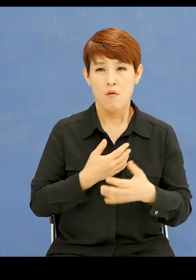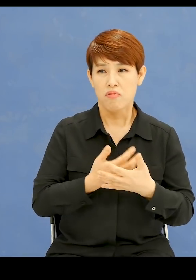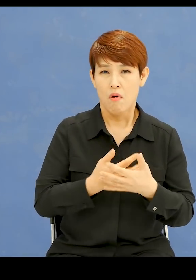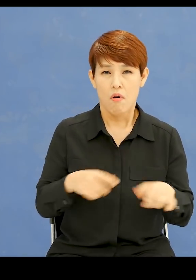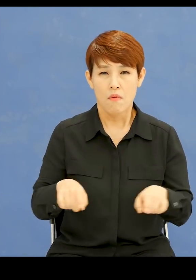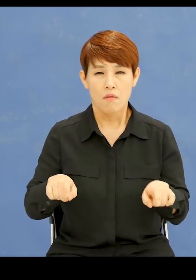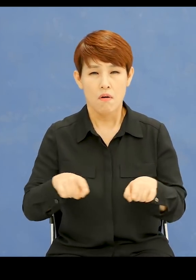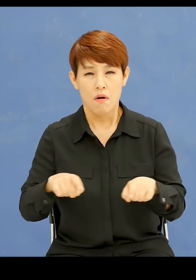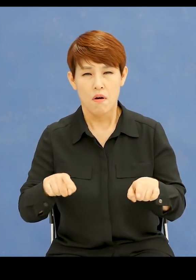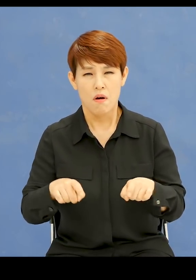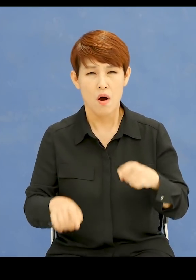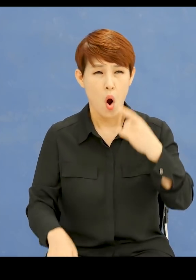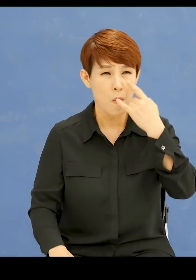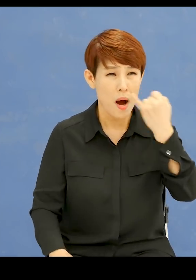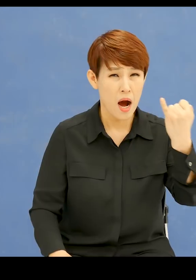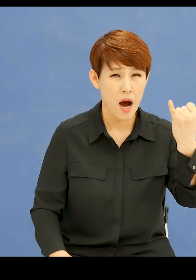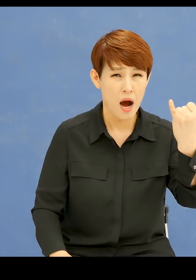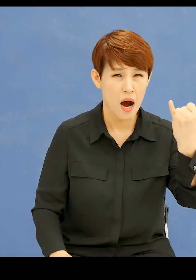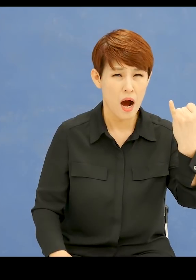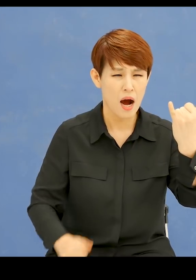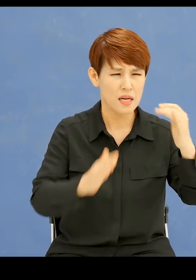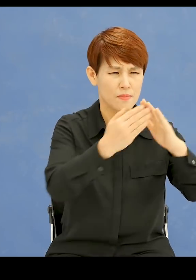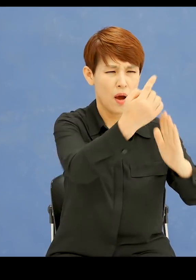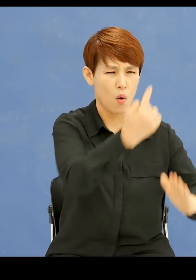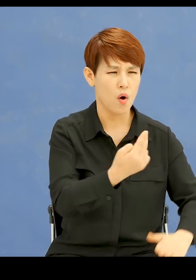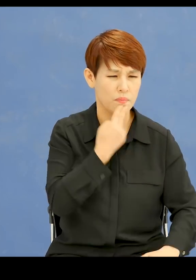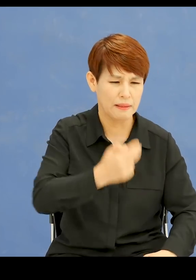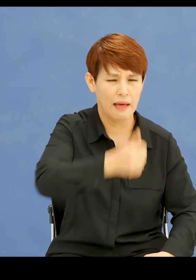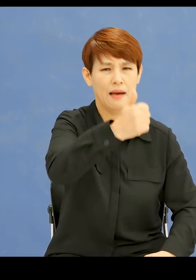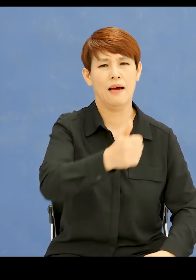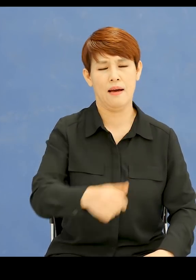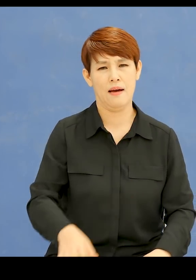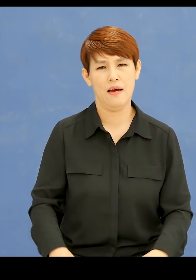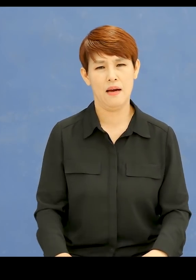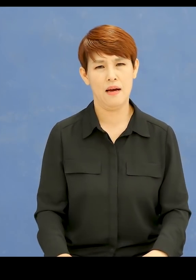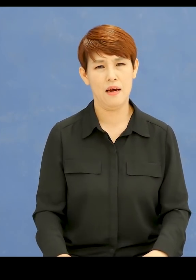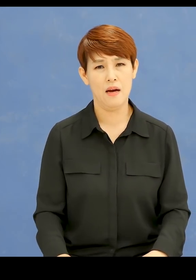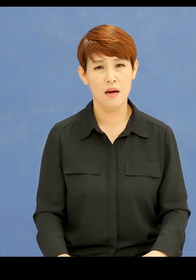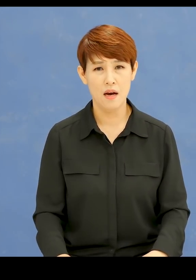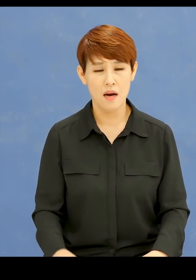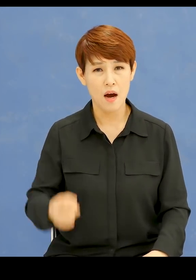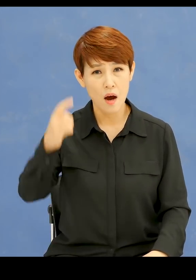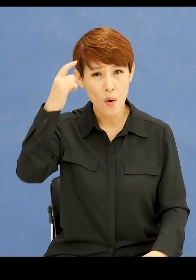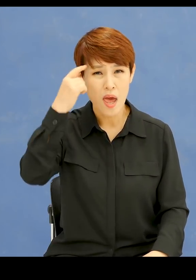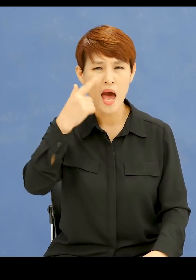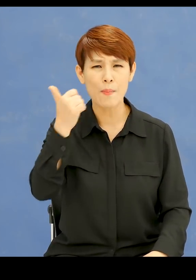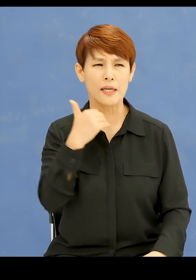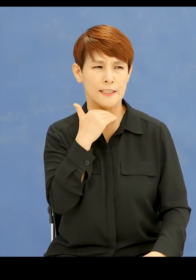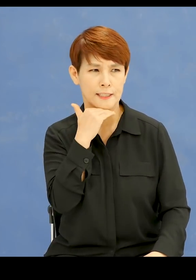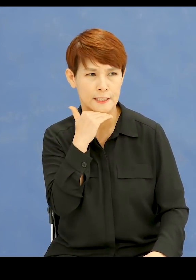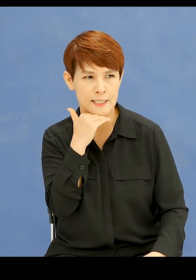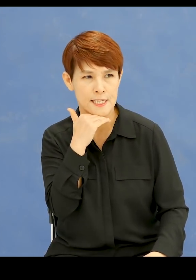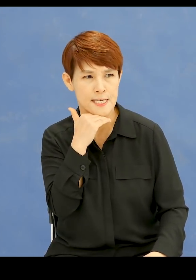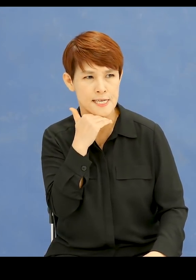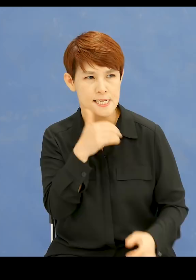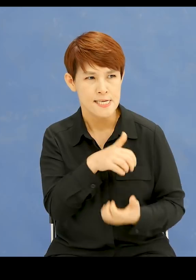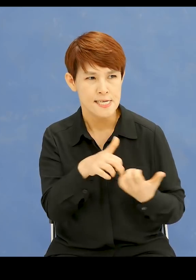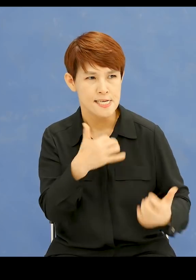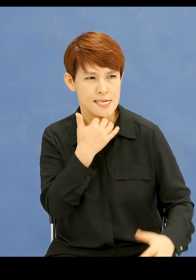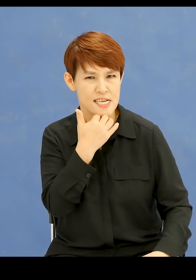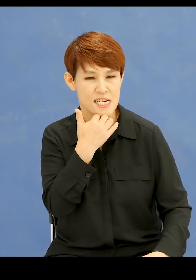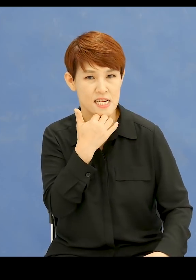그럼 차라리 어머니가 안 들어왔으면 좋겠다 오늘은. 아버지가 기다리고 있으니까. 근데